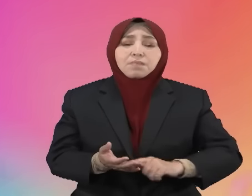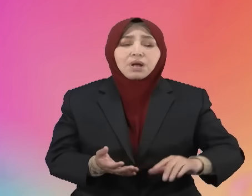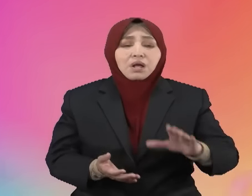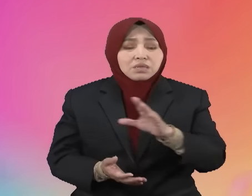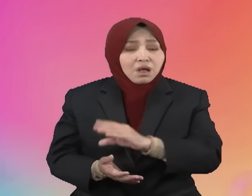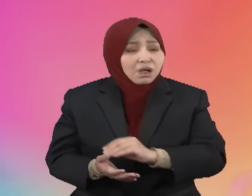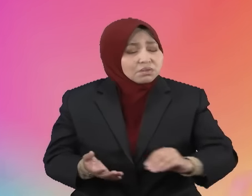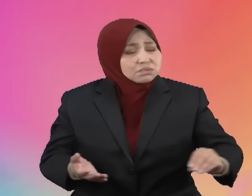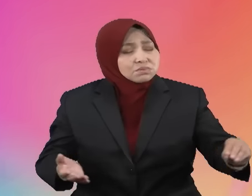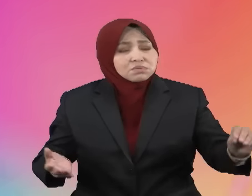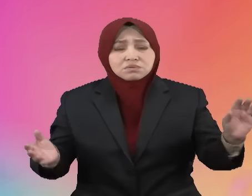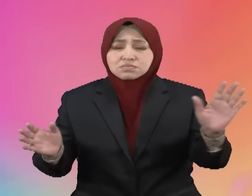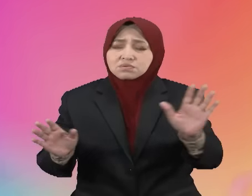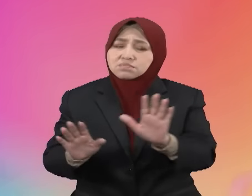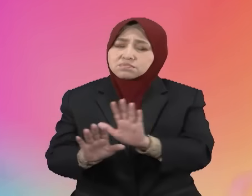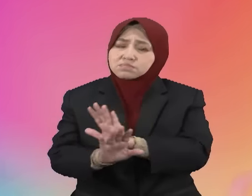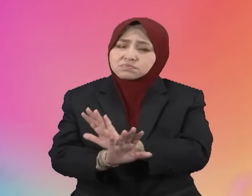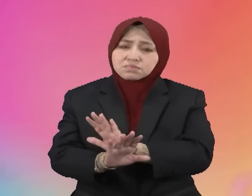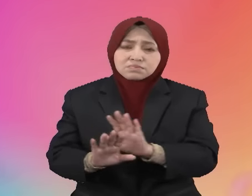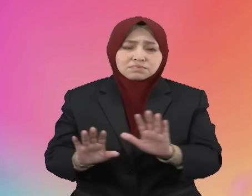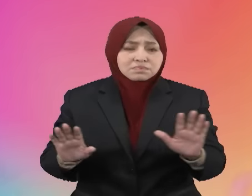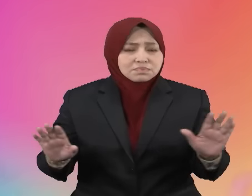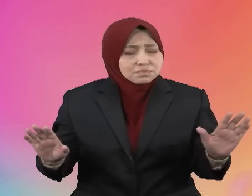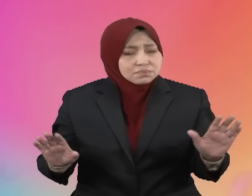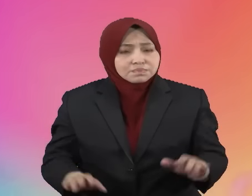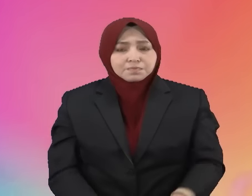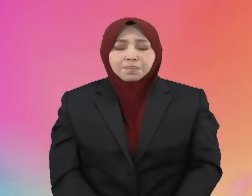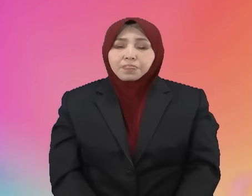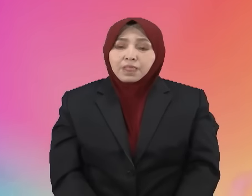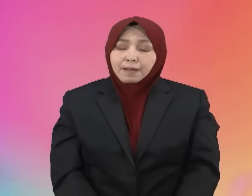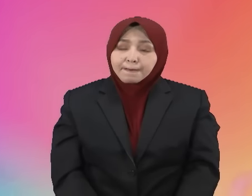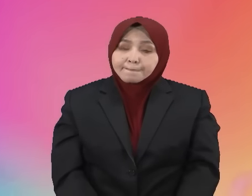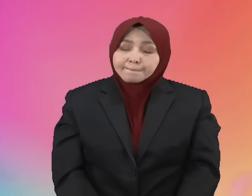حرم هذا